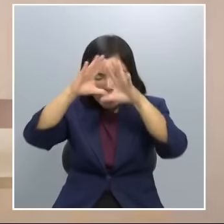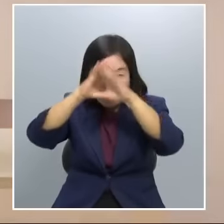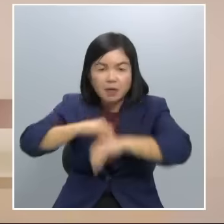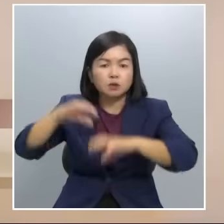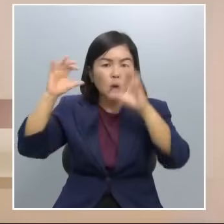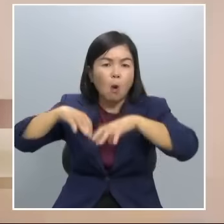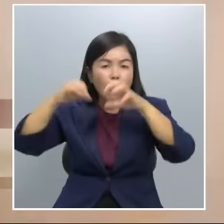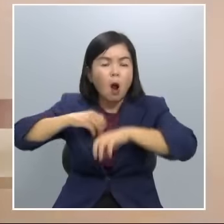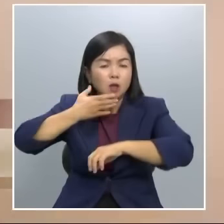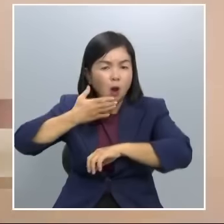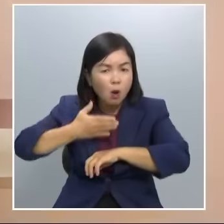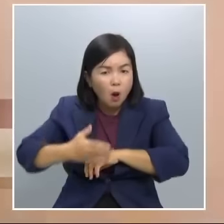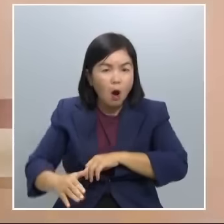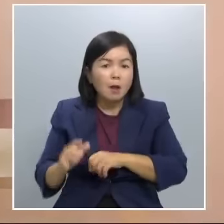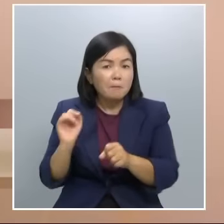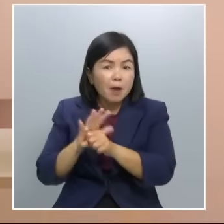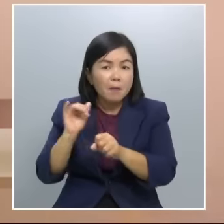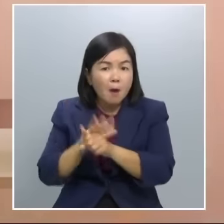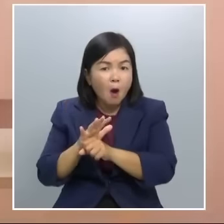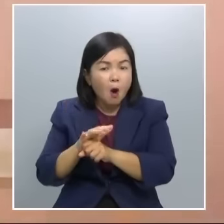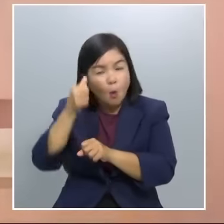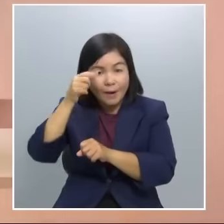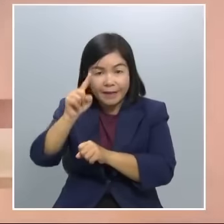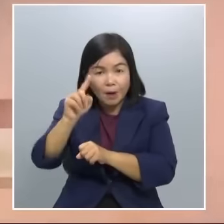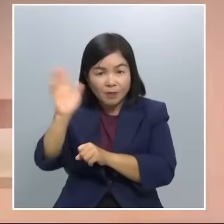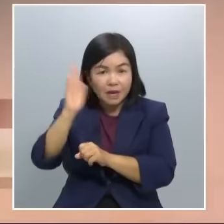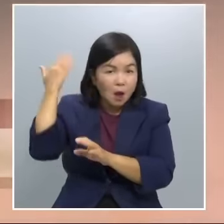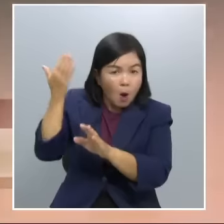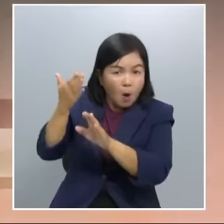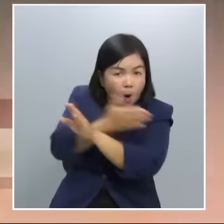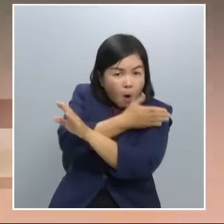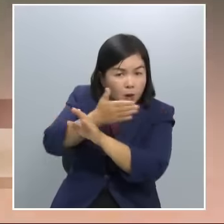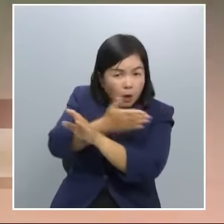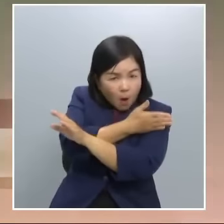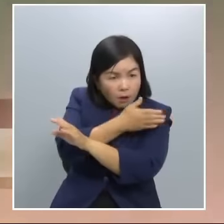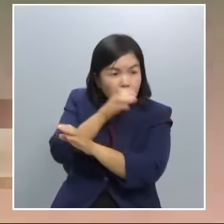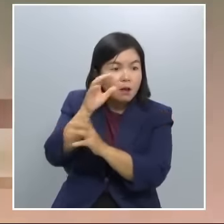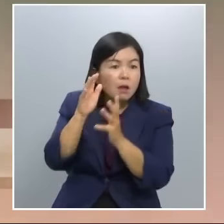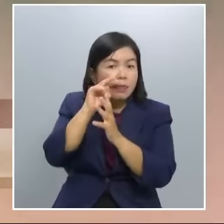านั้นไม่ใช่แค่ตกคืนนั้นอย่างที่เราบอกมันต้องตกสะสมมาดูภาพ